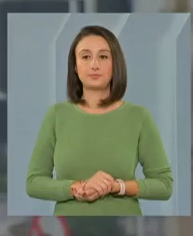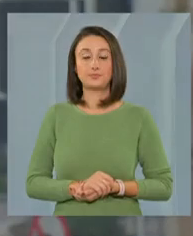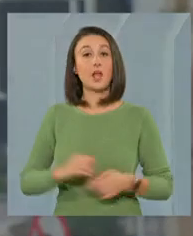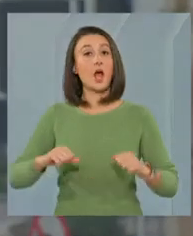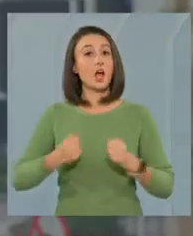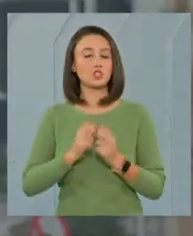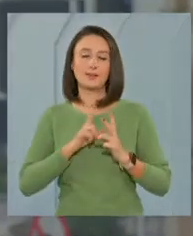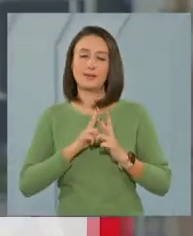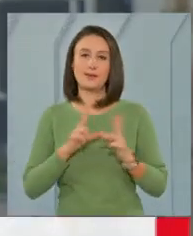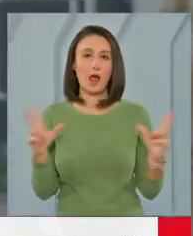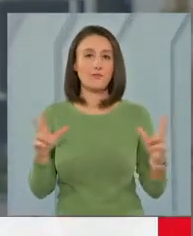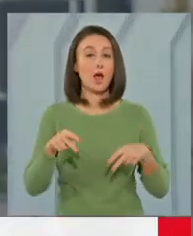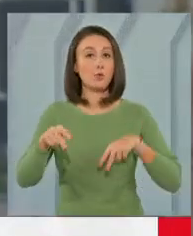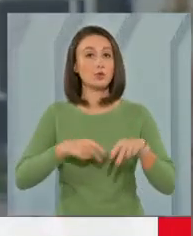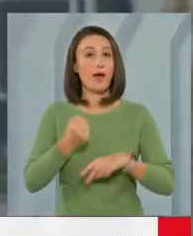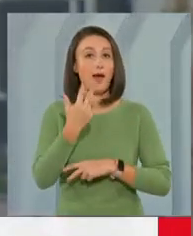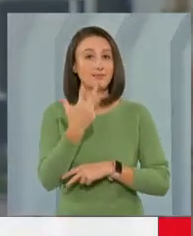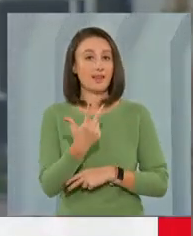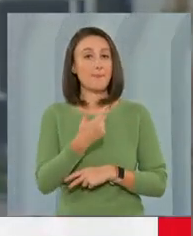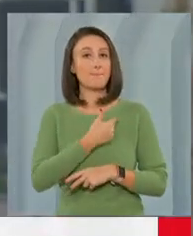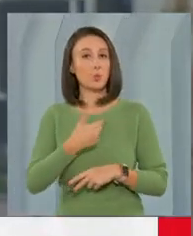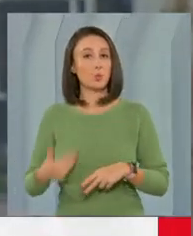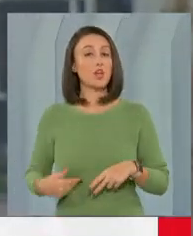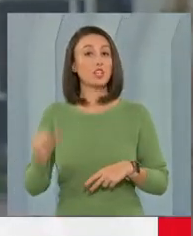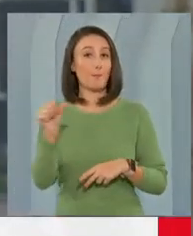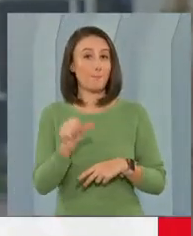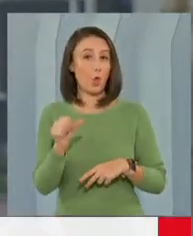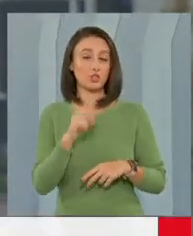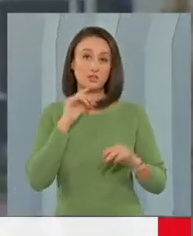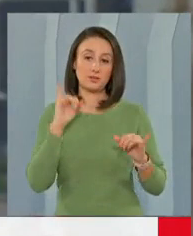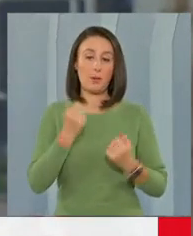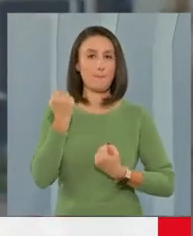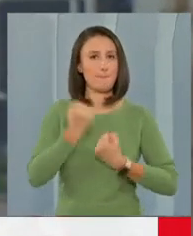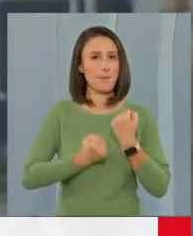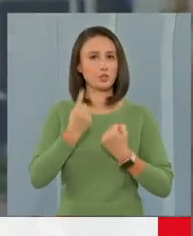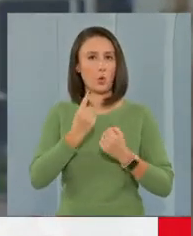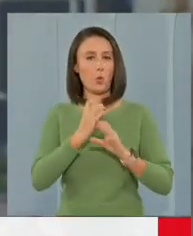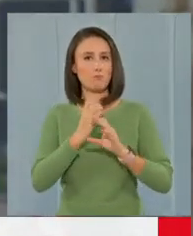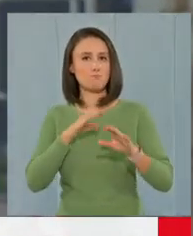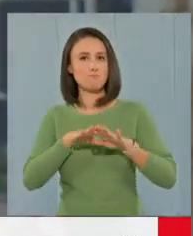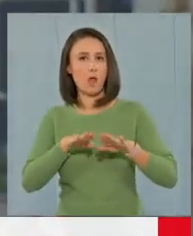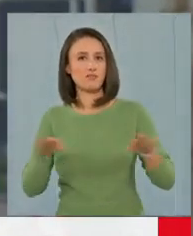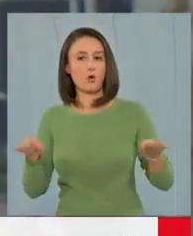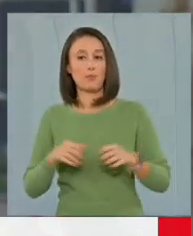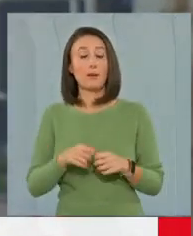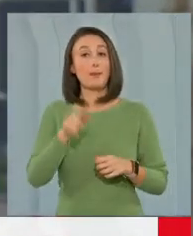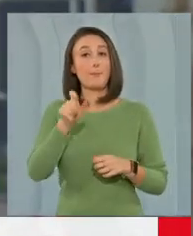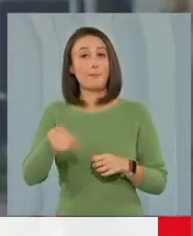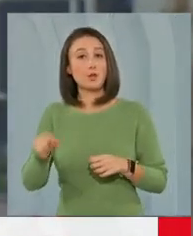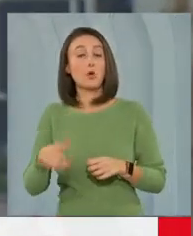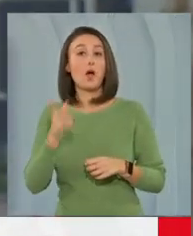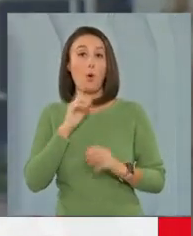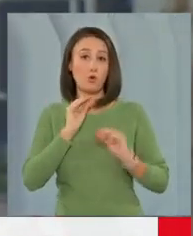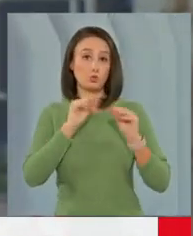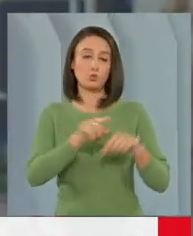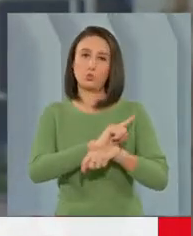accident deosebit de grav pe autostrada A3 pe sensul București Ploiești produs între un autoturism și autoplatformă pasagerii au